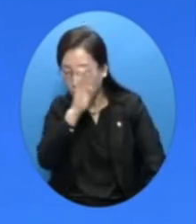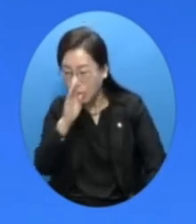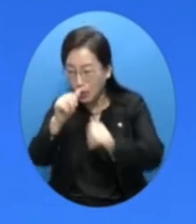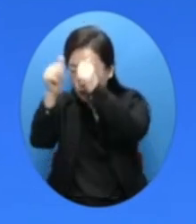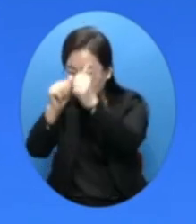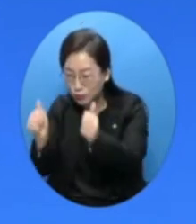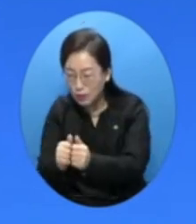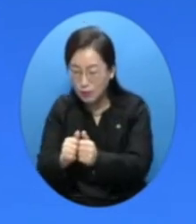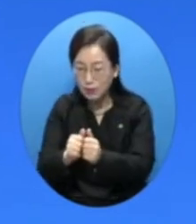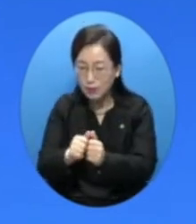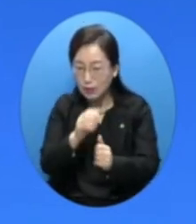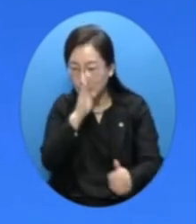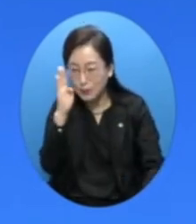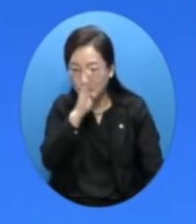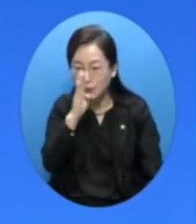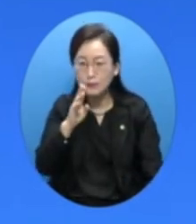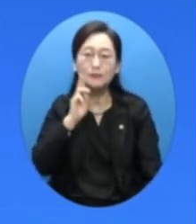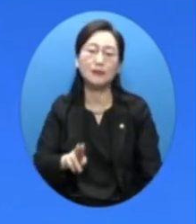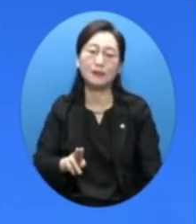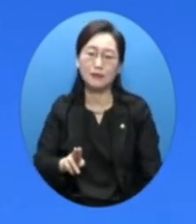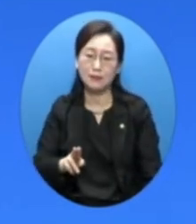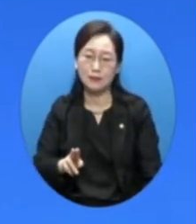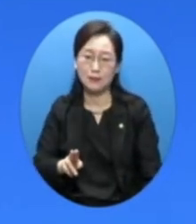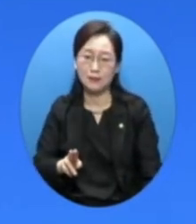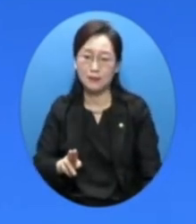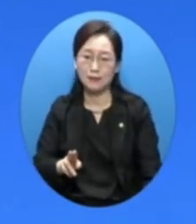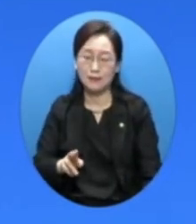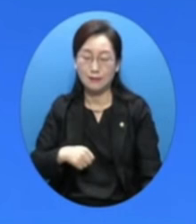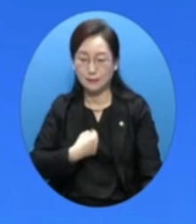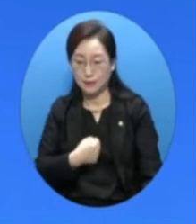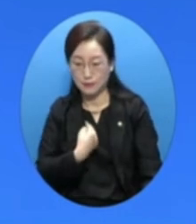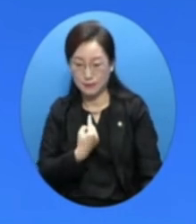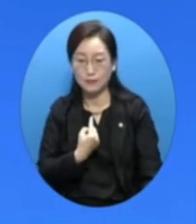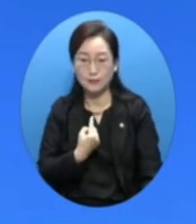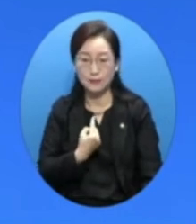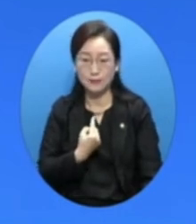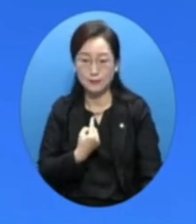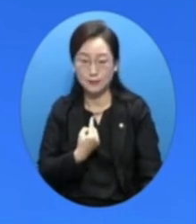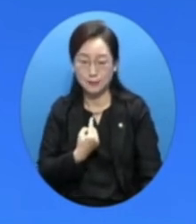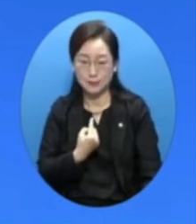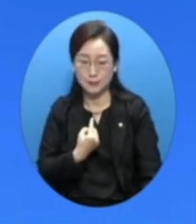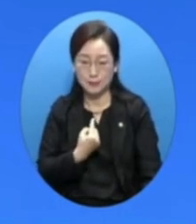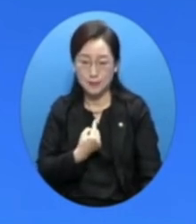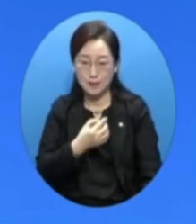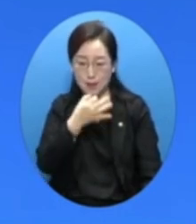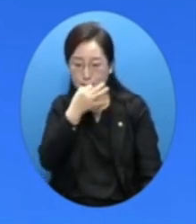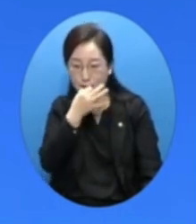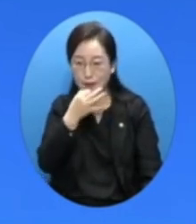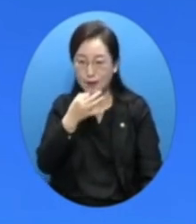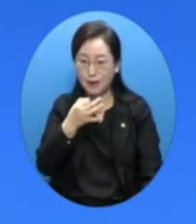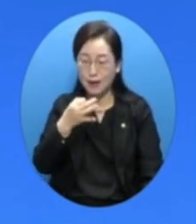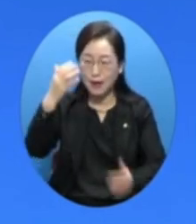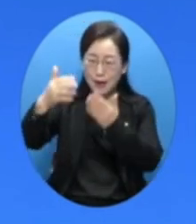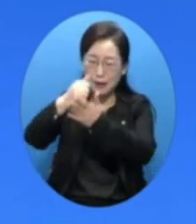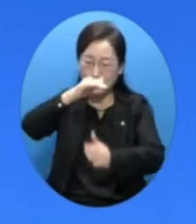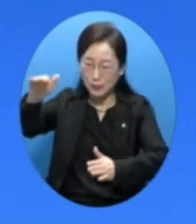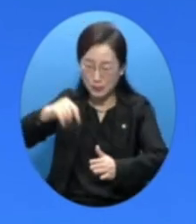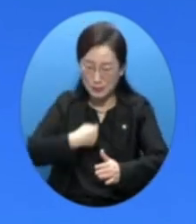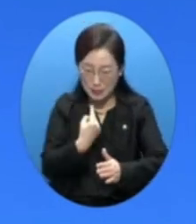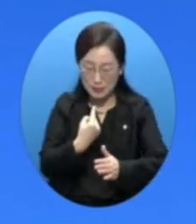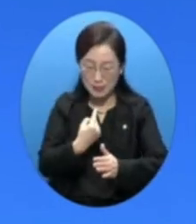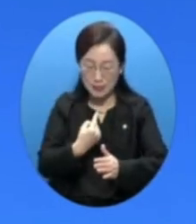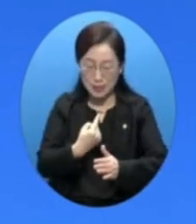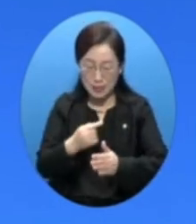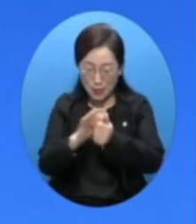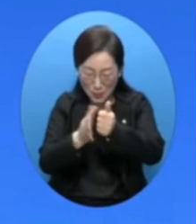섬기고 그들이 자기 중심 늘 하나님보다 자기를 더 섬기고 우상한 섬기는 그